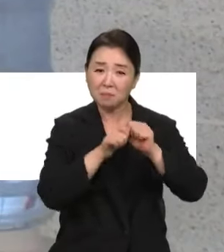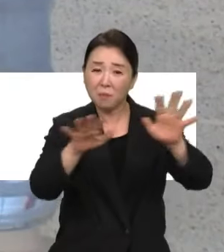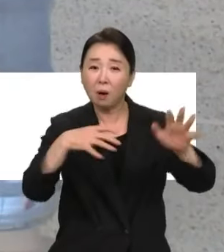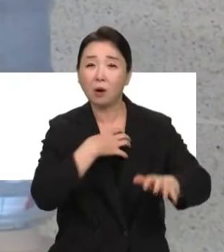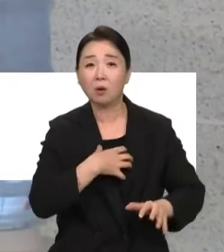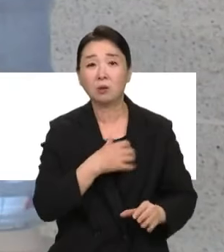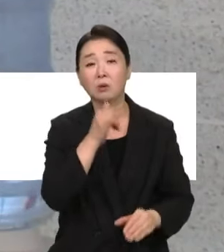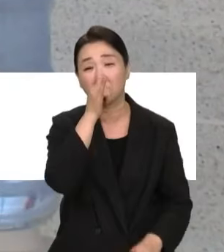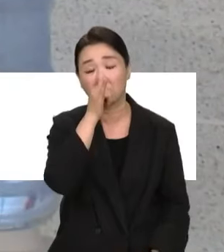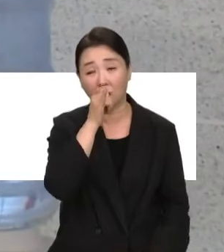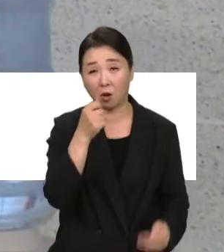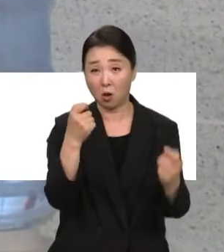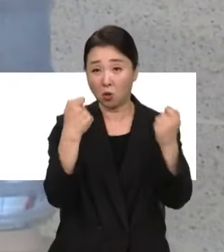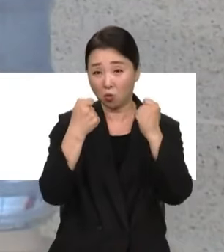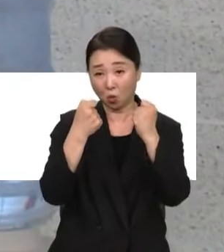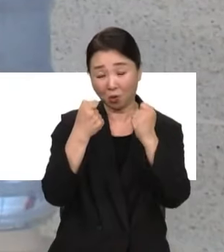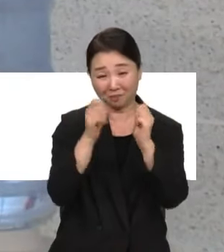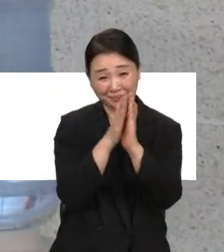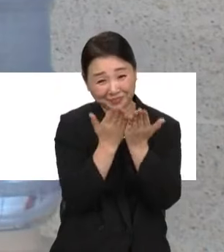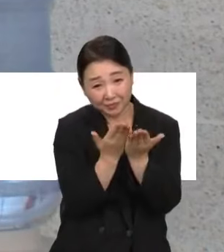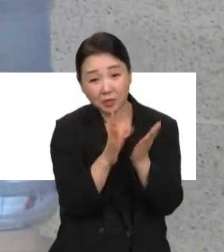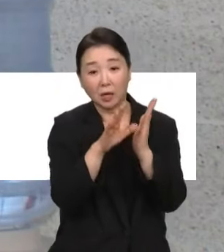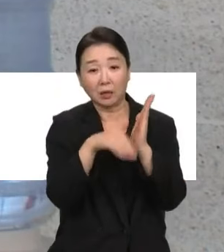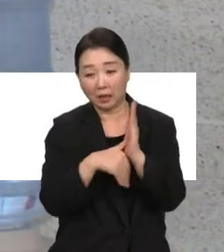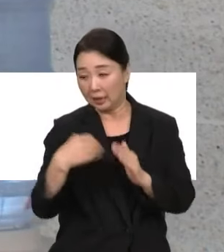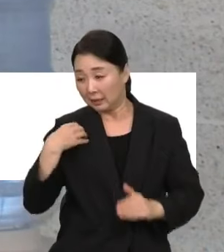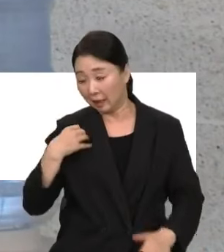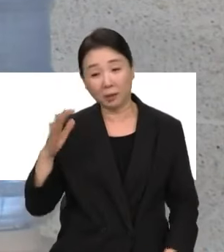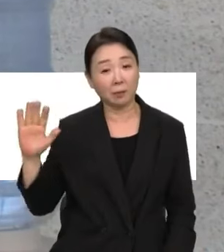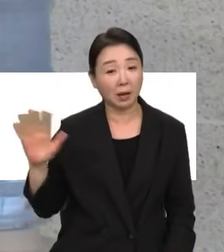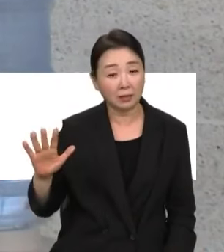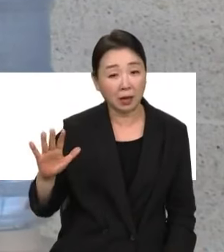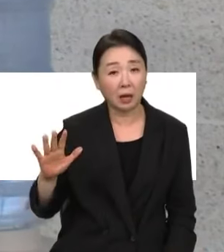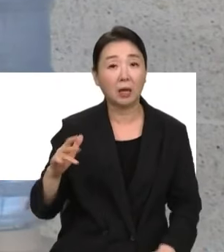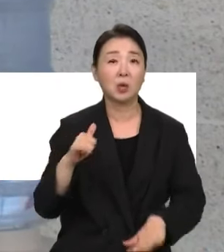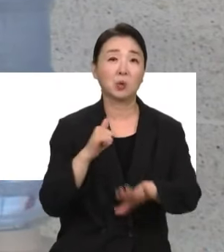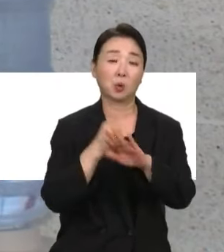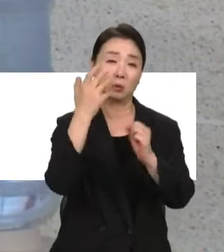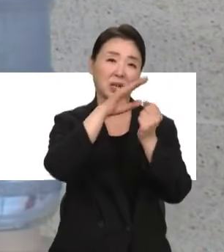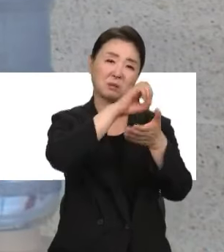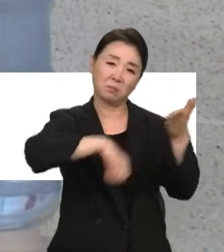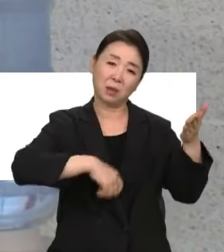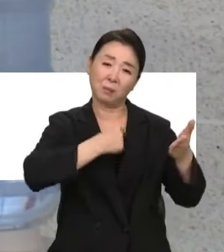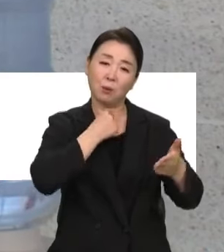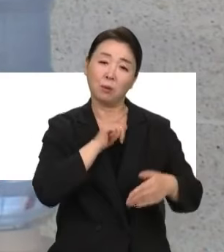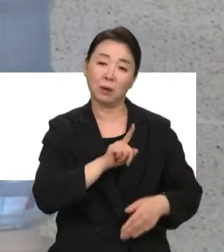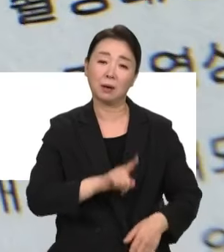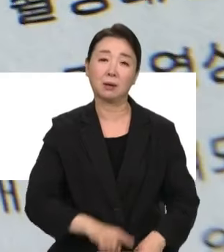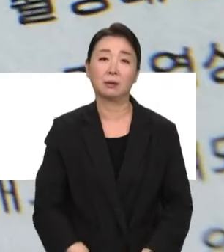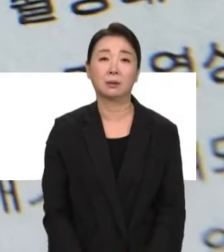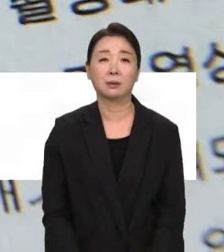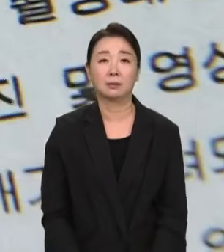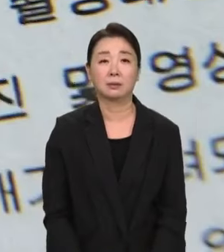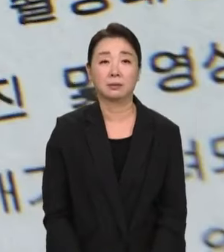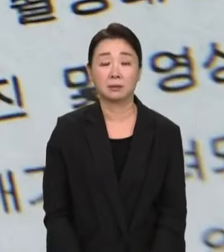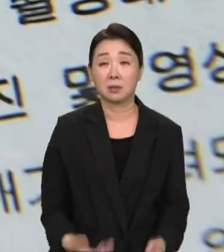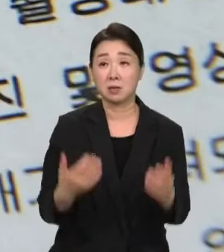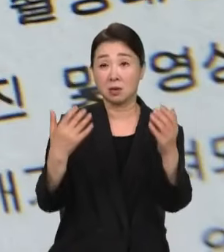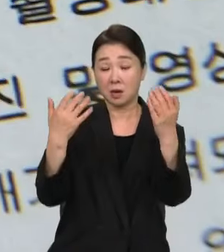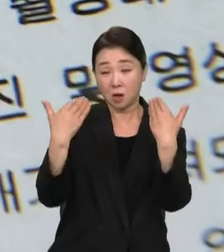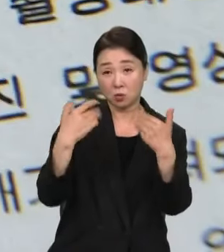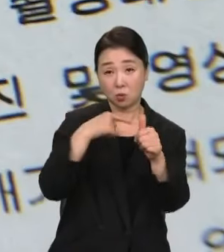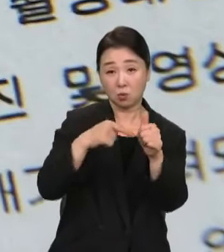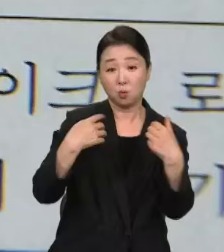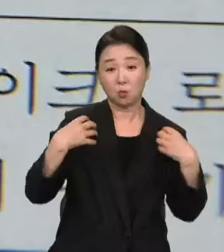되어서 졸업하면서 담임이 아닌 경우에는 빼려고 하고 있는 경우도 많이 있는 것으로 알고 있습니다. 학교와